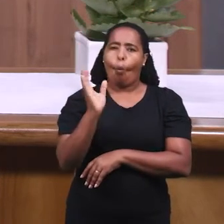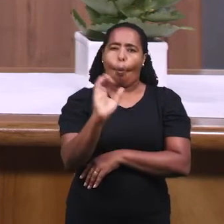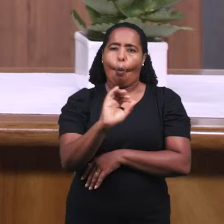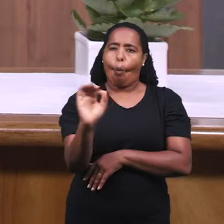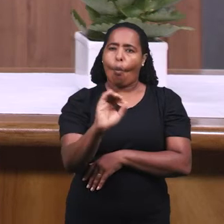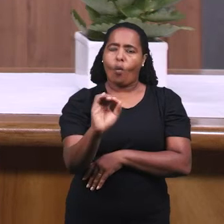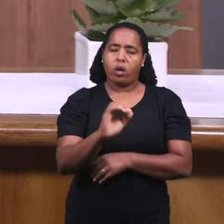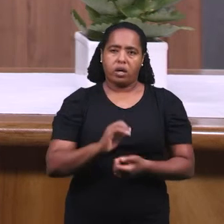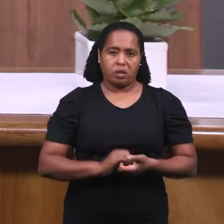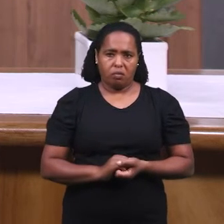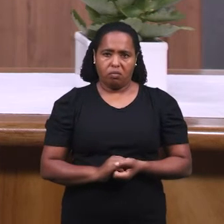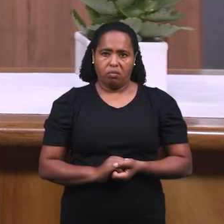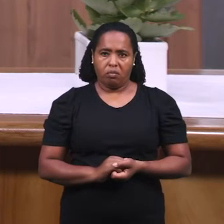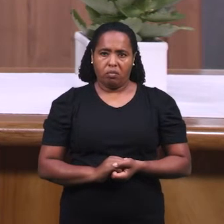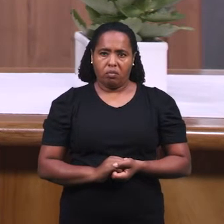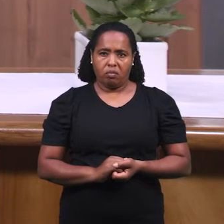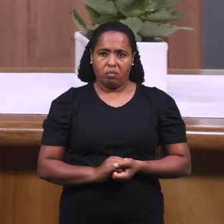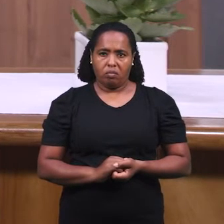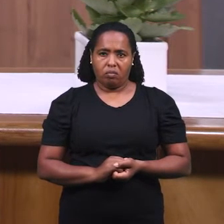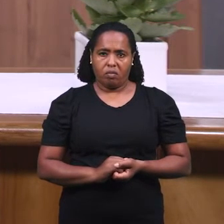Но я его не знаю еще.